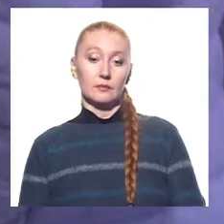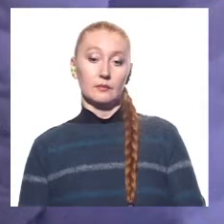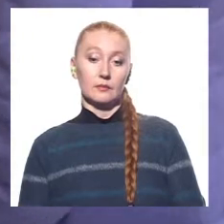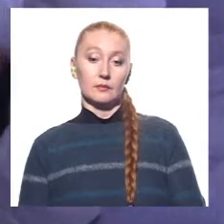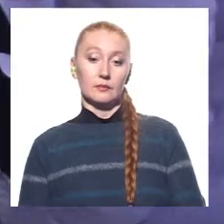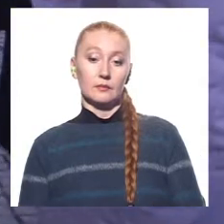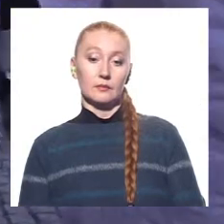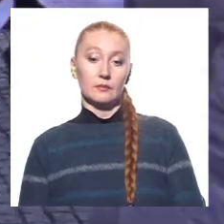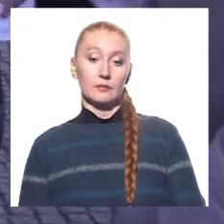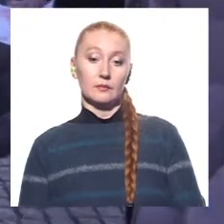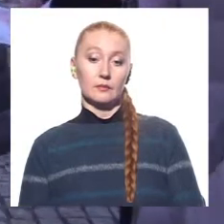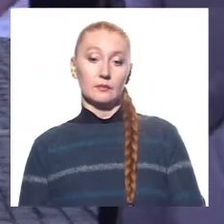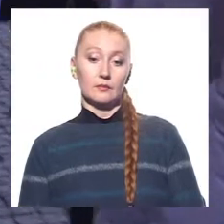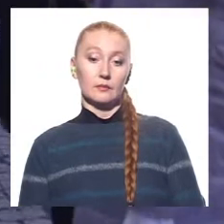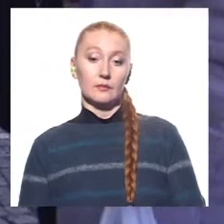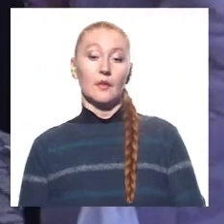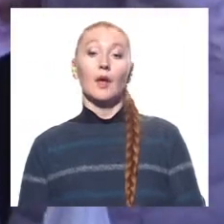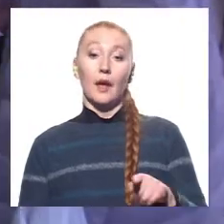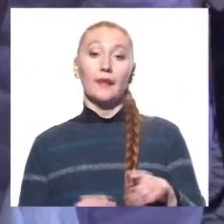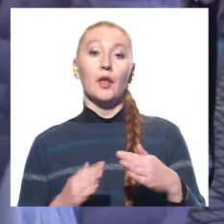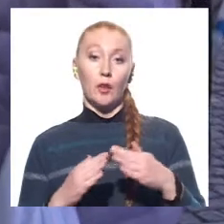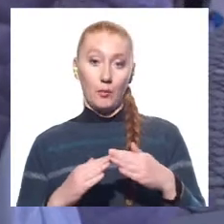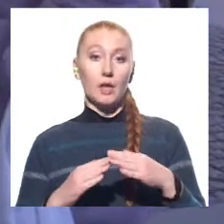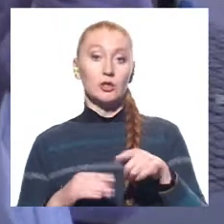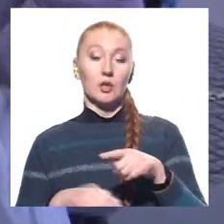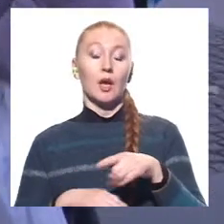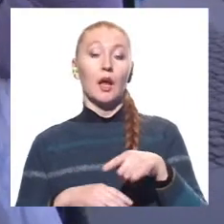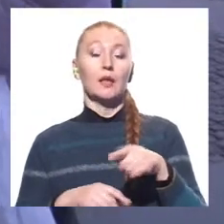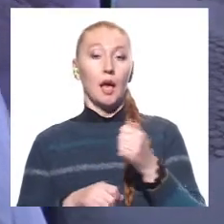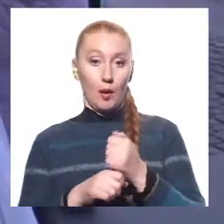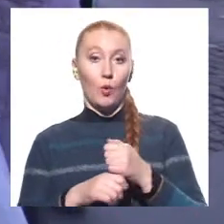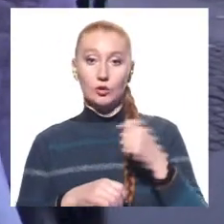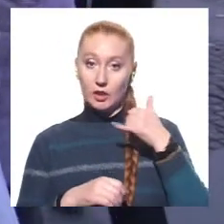насильством. Телефони робочі? Так. Да. Це телефони поліції та